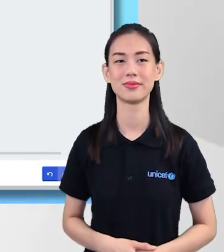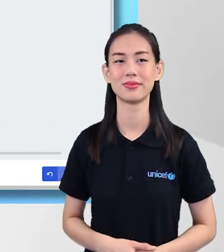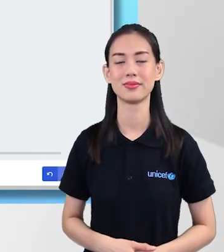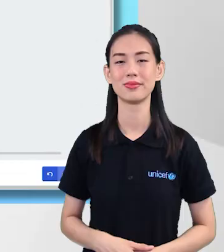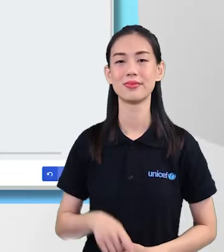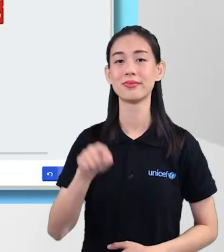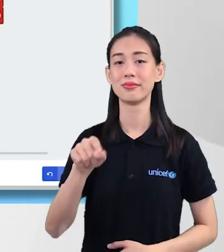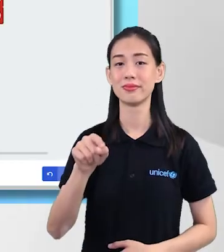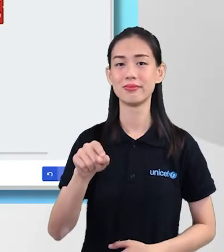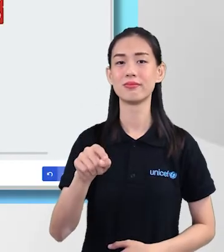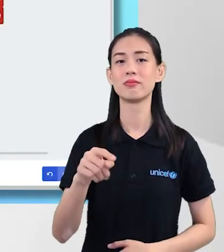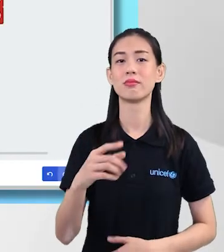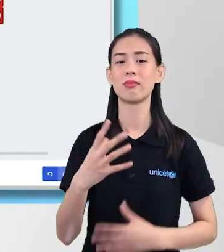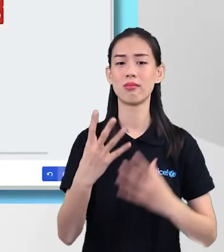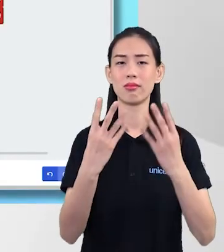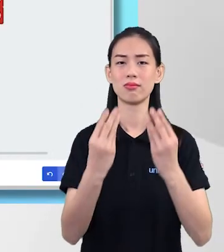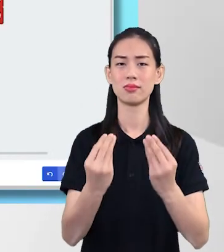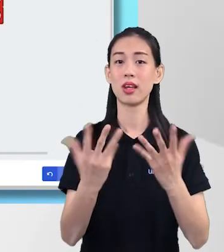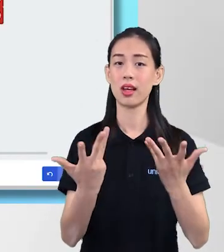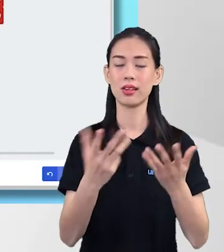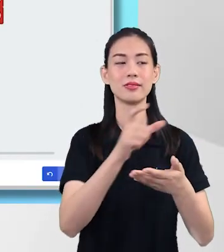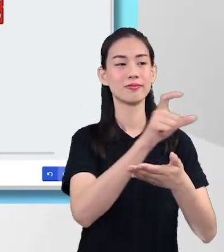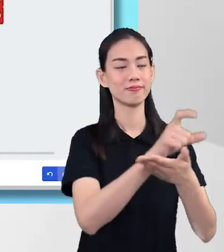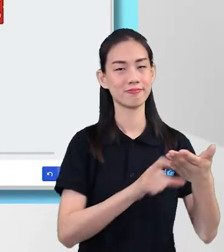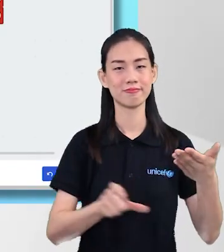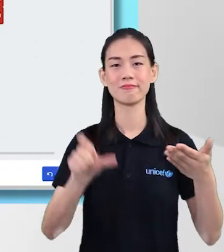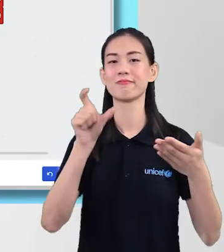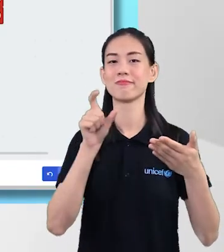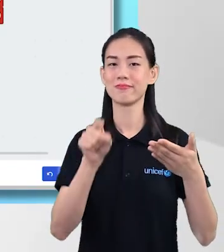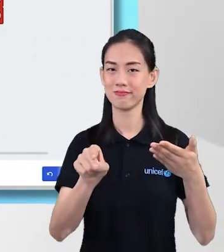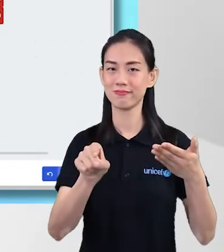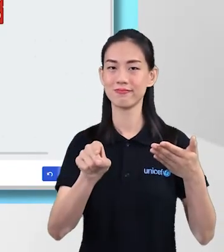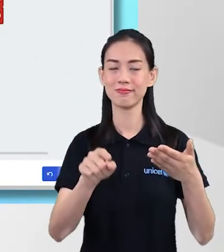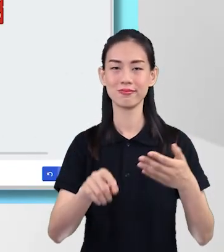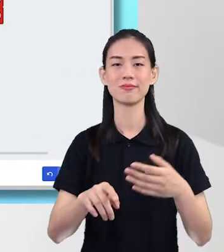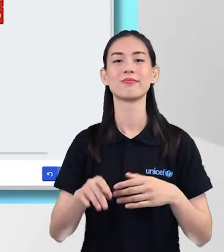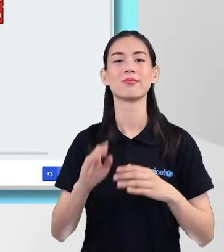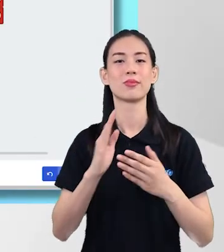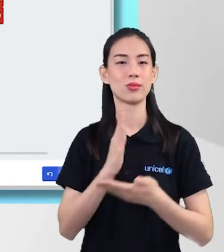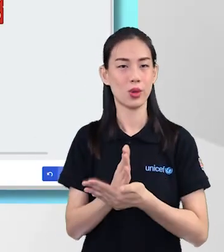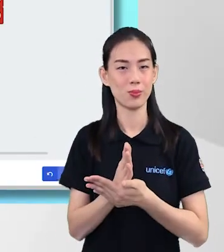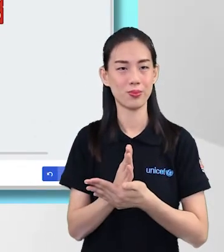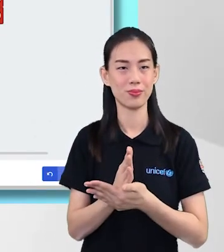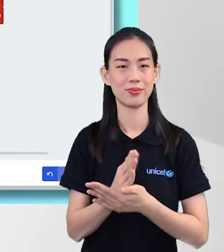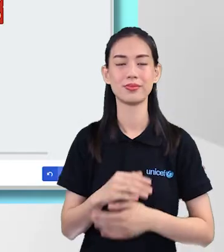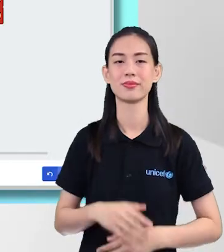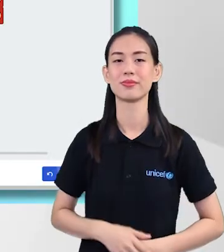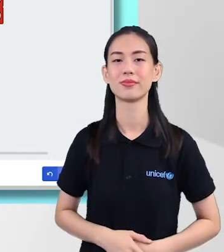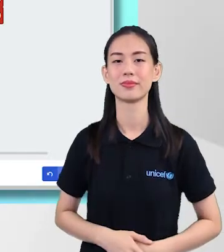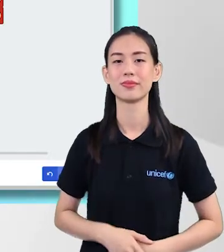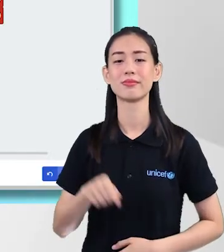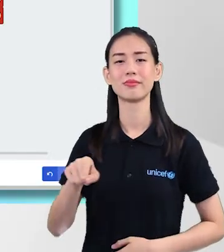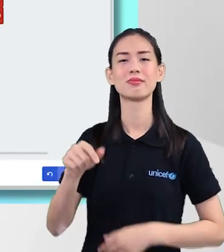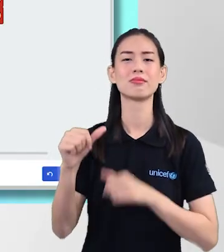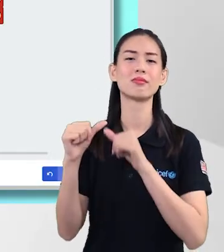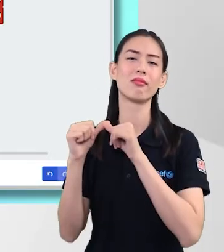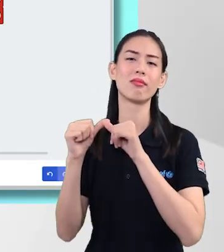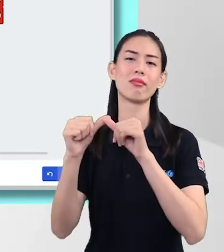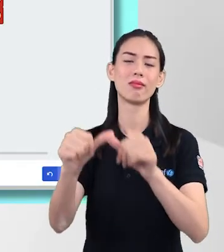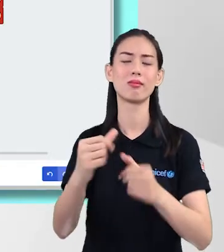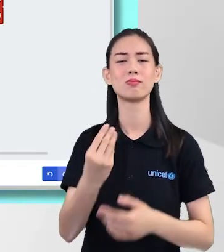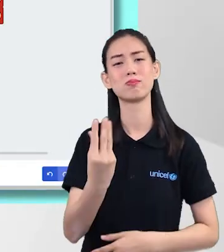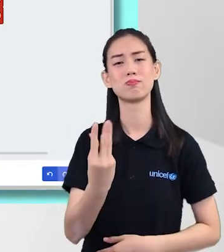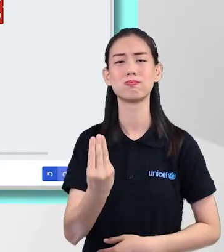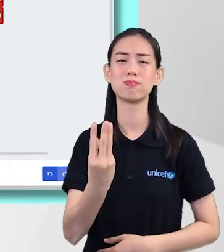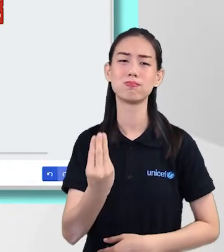Tetapkan tempoh LED ditutup dengan menggunakan blok pause. Kita nak pastikan mata serigala sentiasa buka dan tutup, jadi kita pilih blok